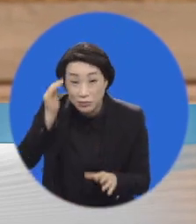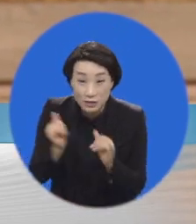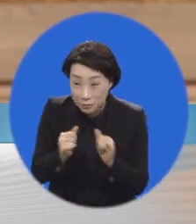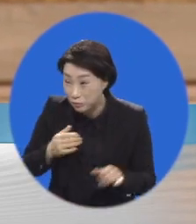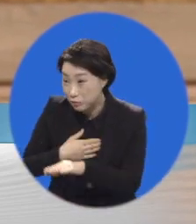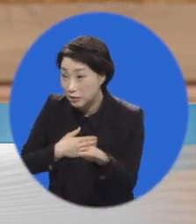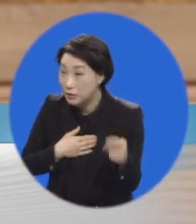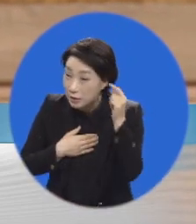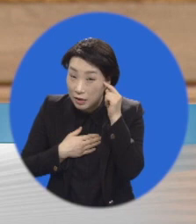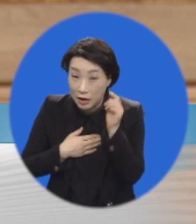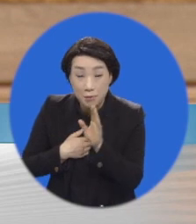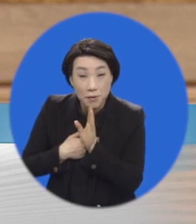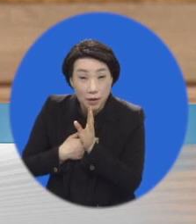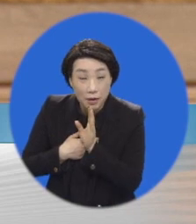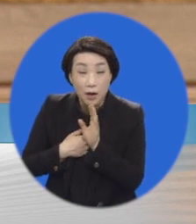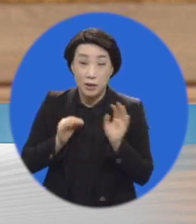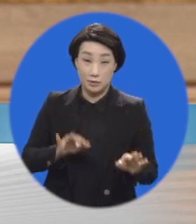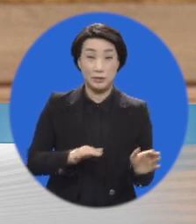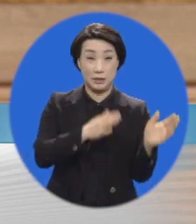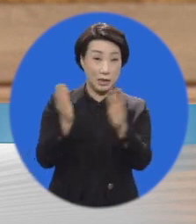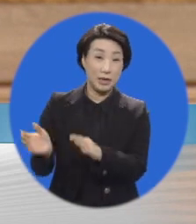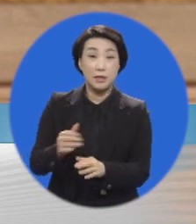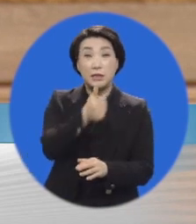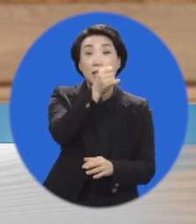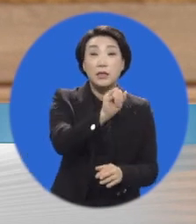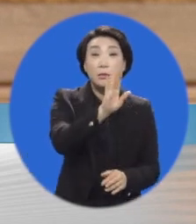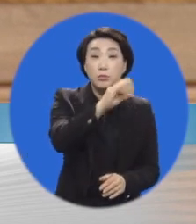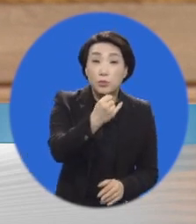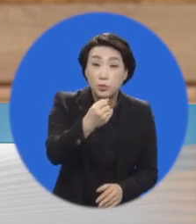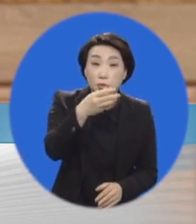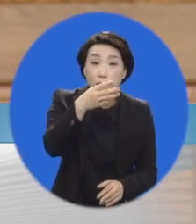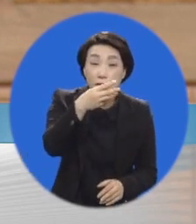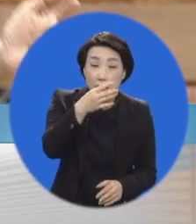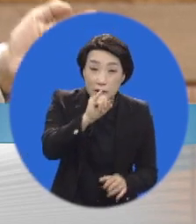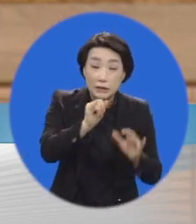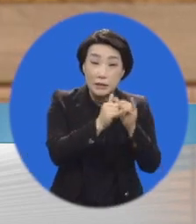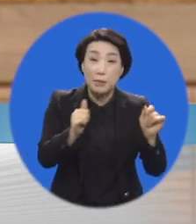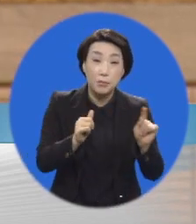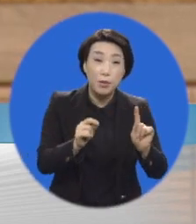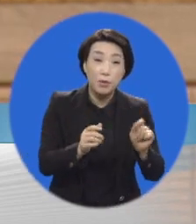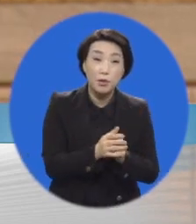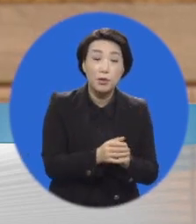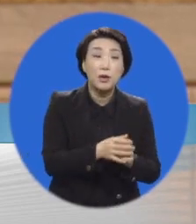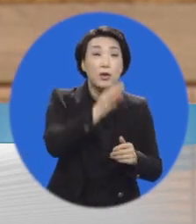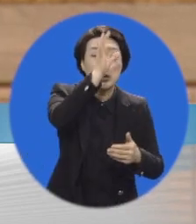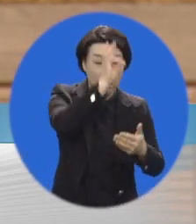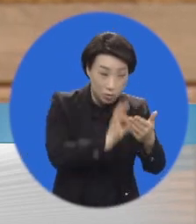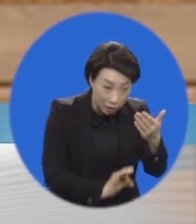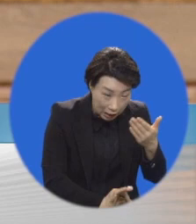이렇게 말했어요 그런데 히브리 사람들은 뭐라고 하냐 저녁이 되고 아침이 되니